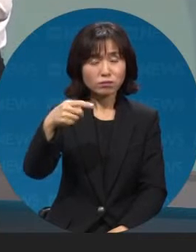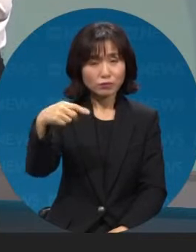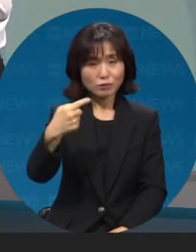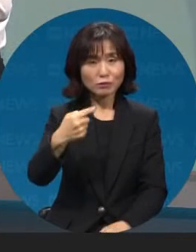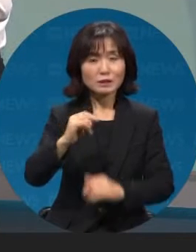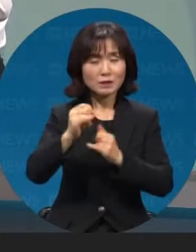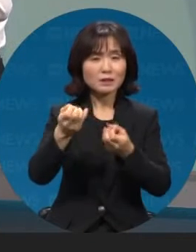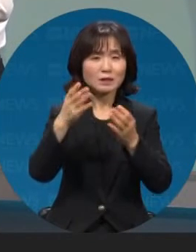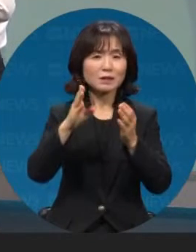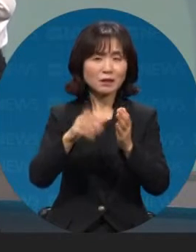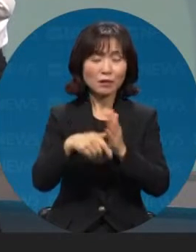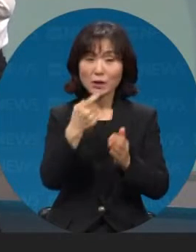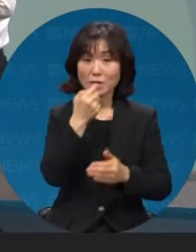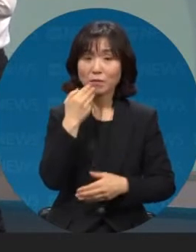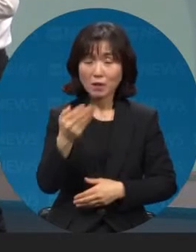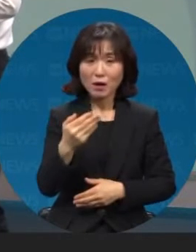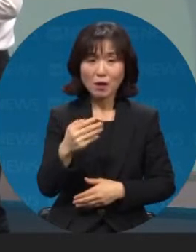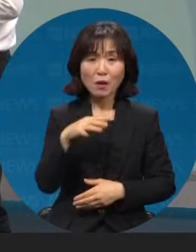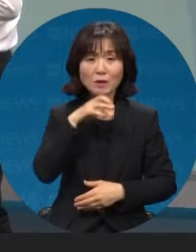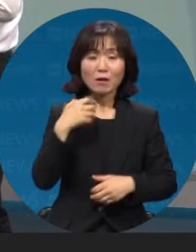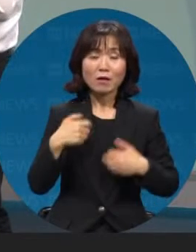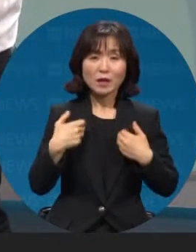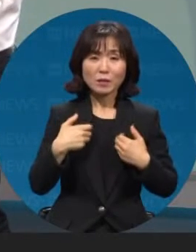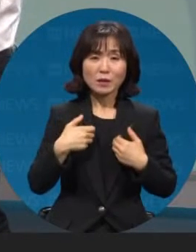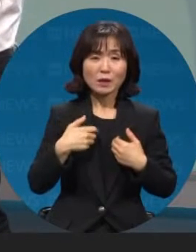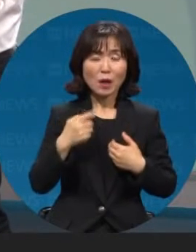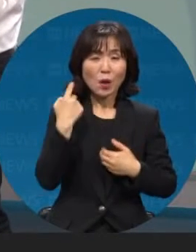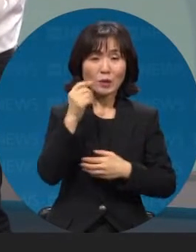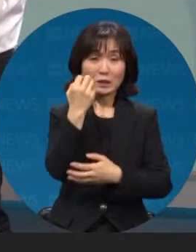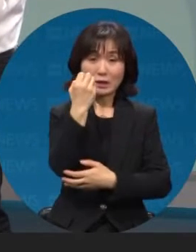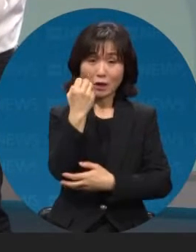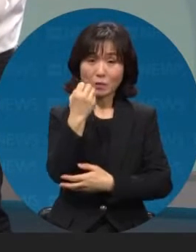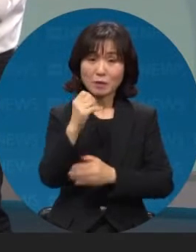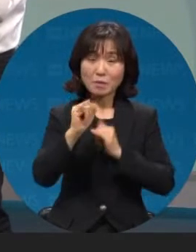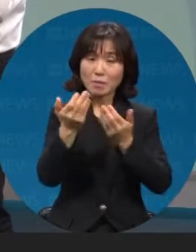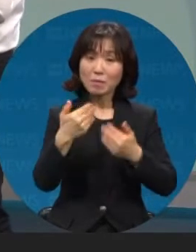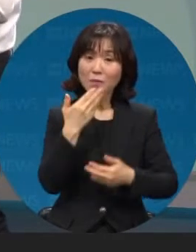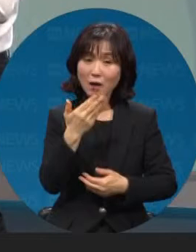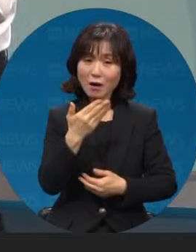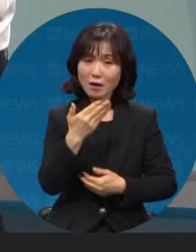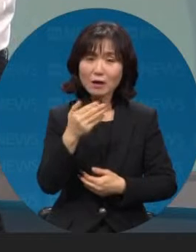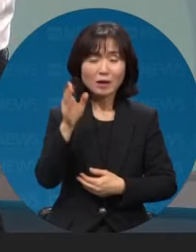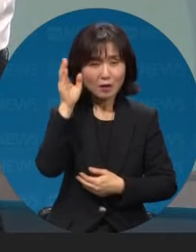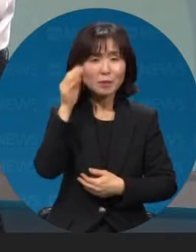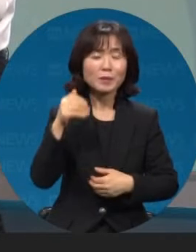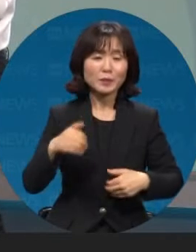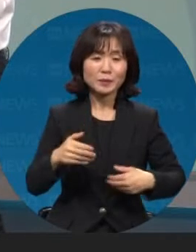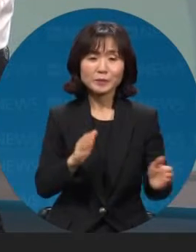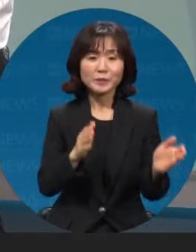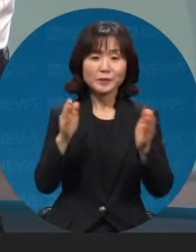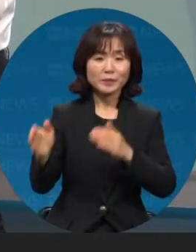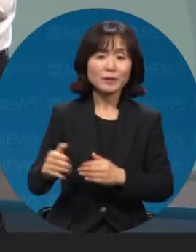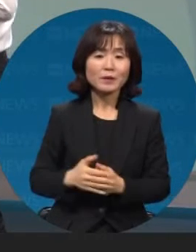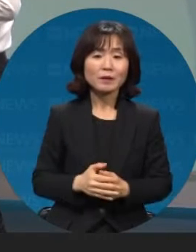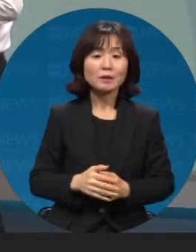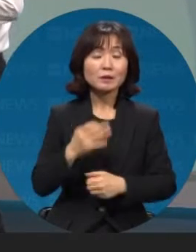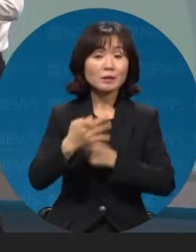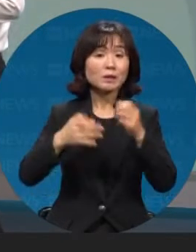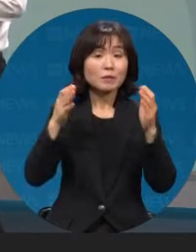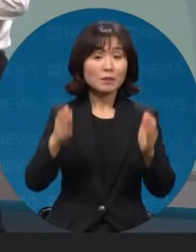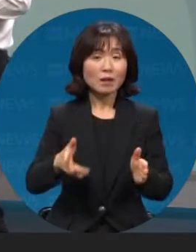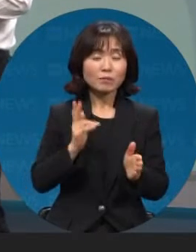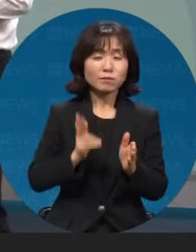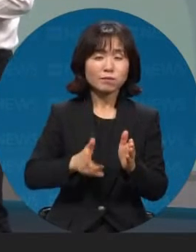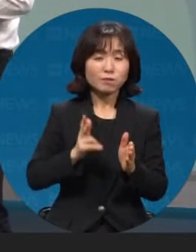열풍이 골든글로브 까지 이어질 잠언 주목해 보도록 하구요 예 라지만 소식 보겠습니다 친환경 씻고 14년만에 달리는 열차